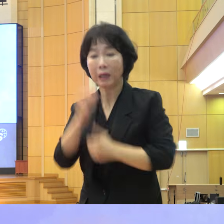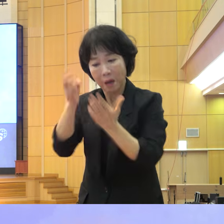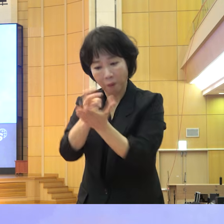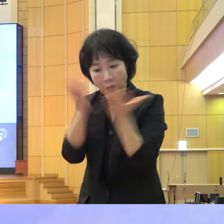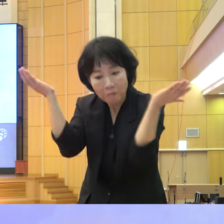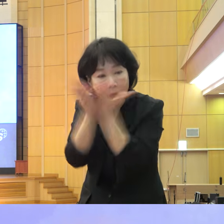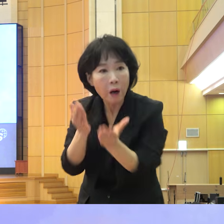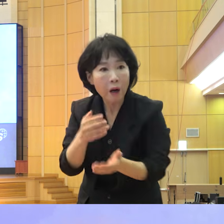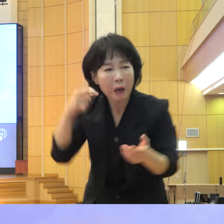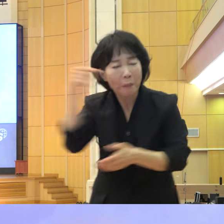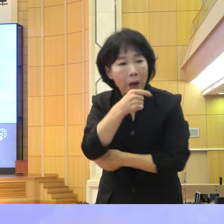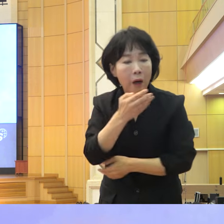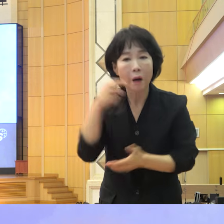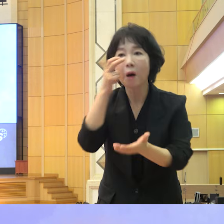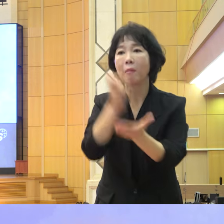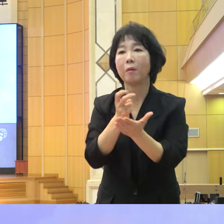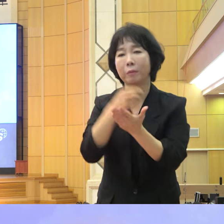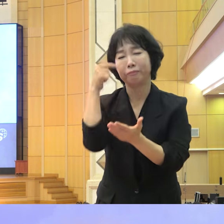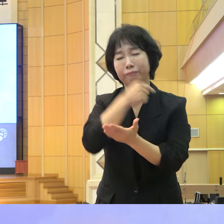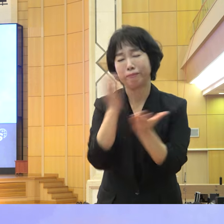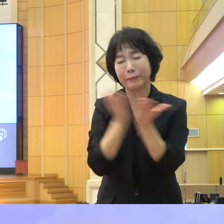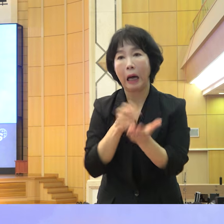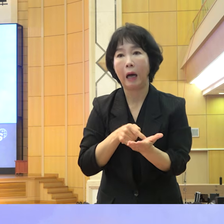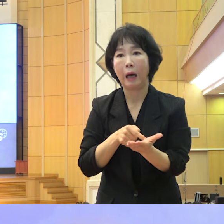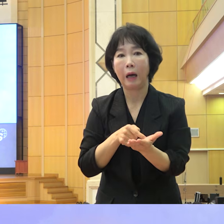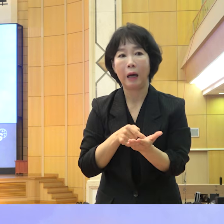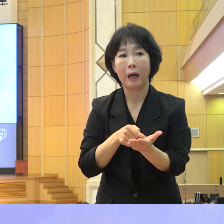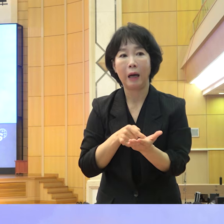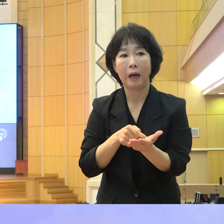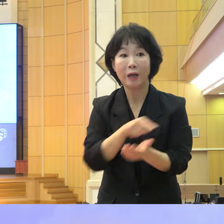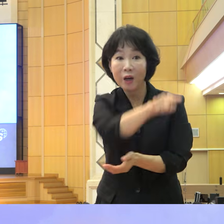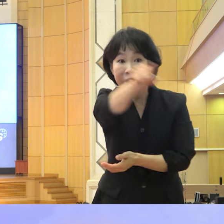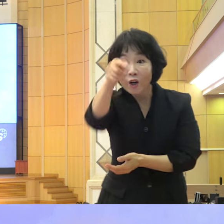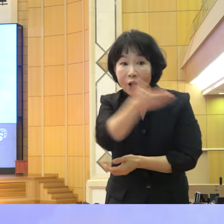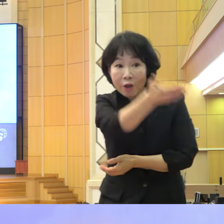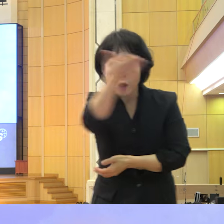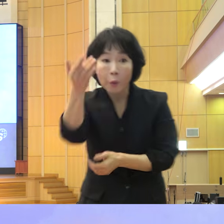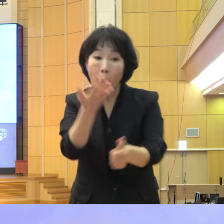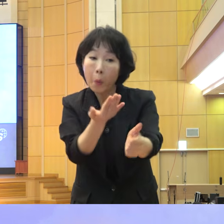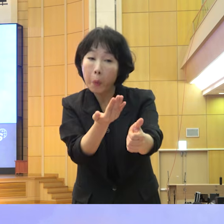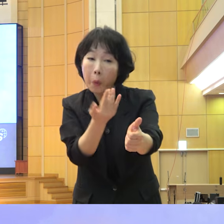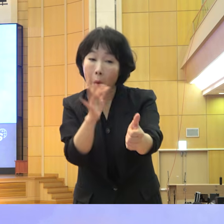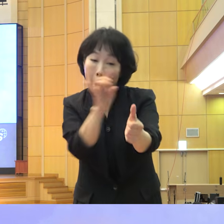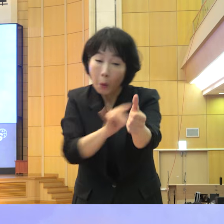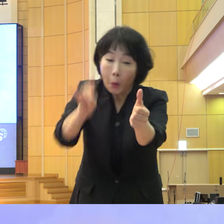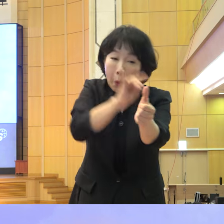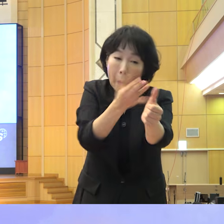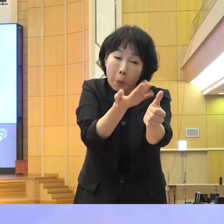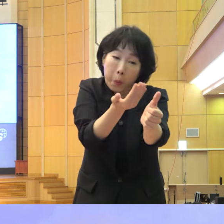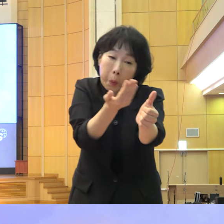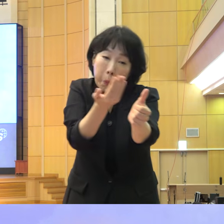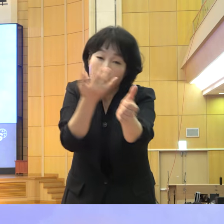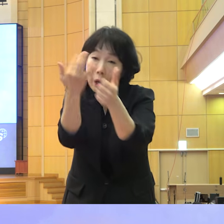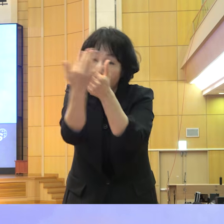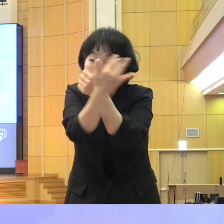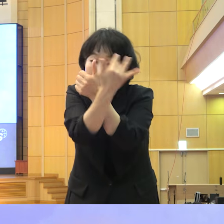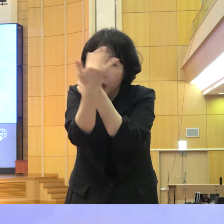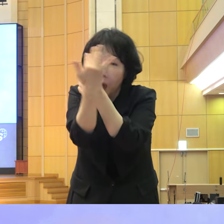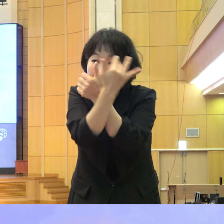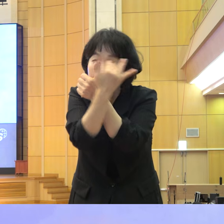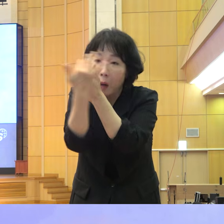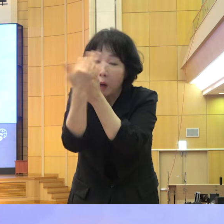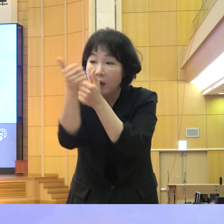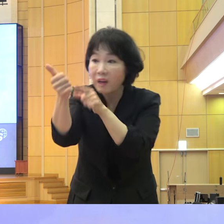말씀이에요. 그러면 꾀어서 꾀인 자들, 하나님을 떠나게 한 자들 돌로 쳐 죽이라고